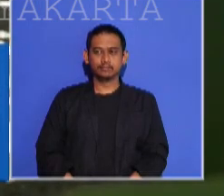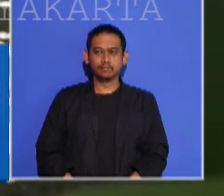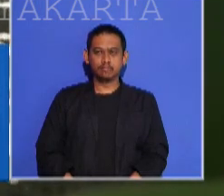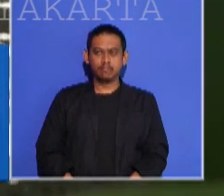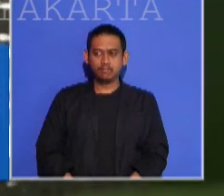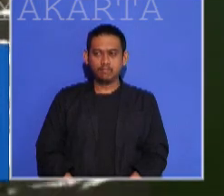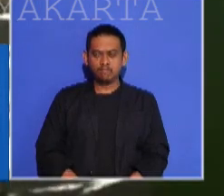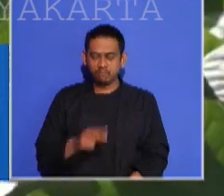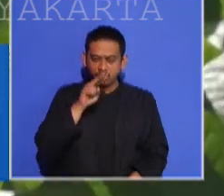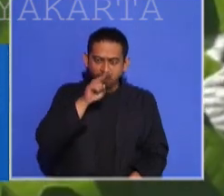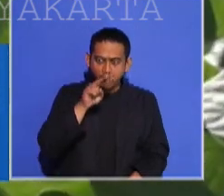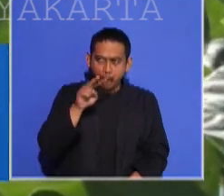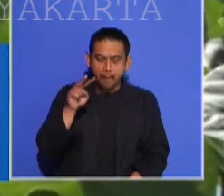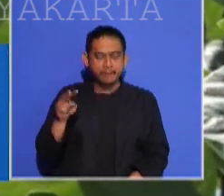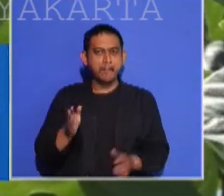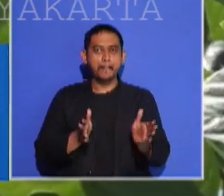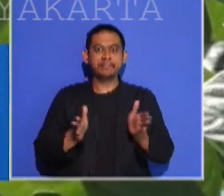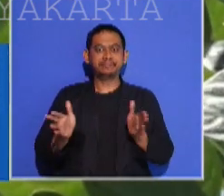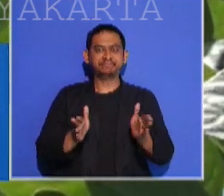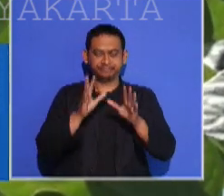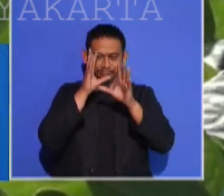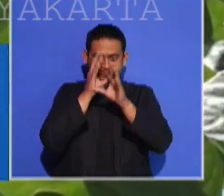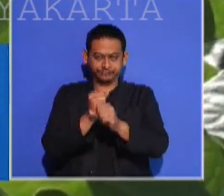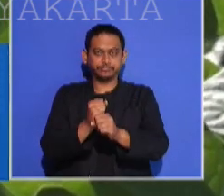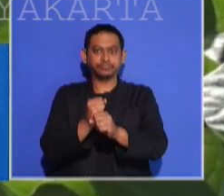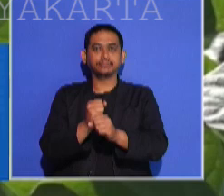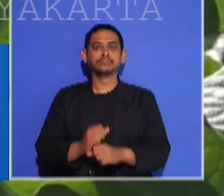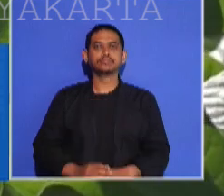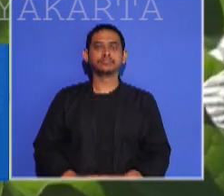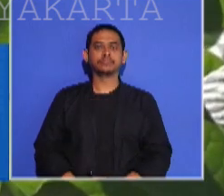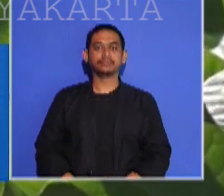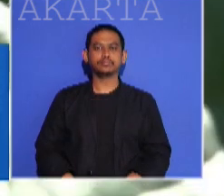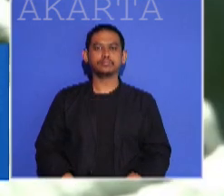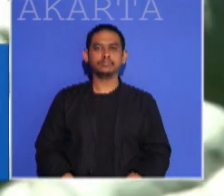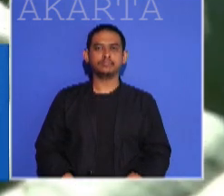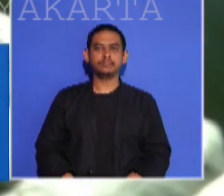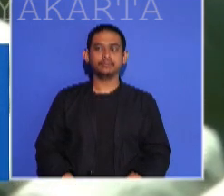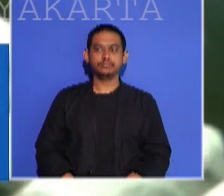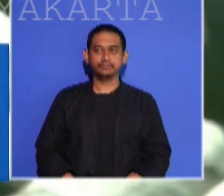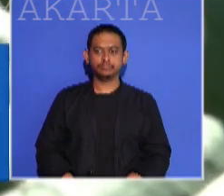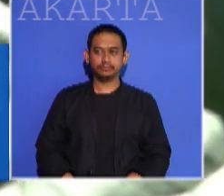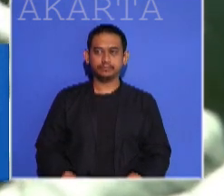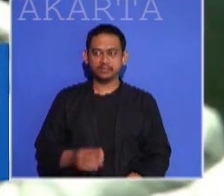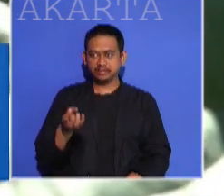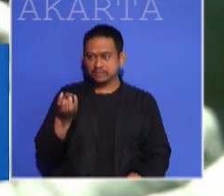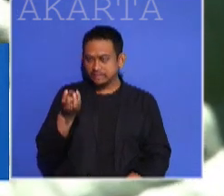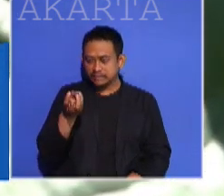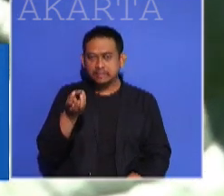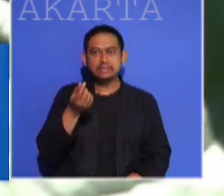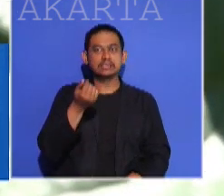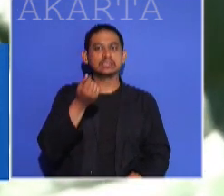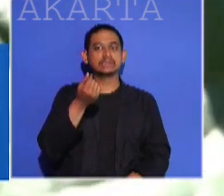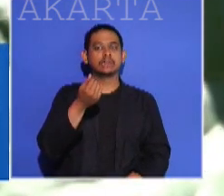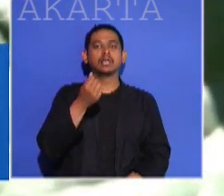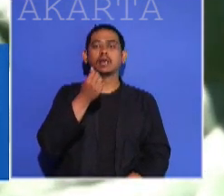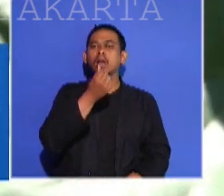kreteh anggenipun ngrimat. Pawitan ingkang dipun dalaken namung sekedhik ananging reginipun kabetang ajek. Asil